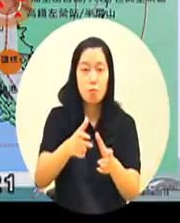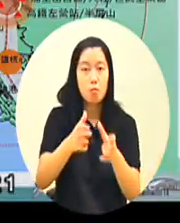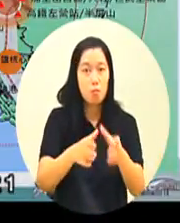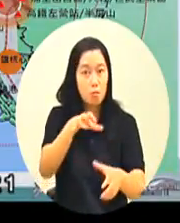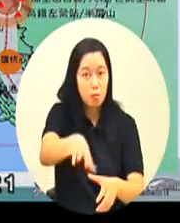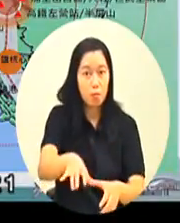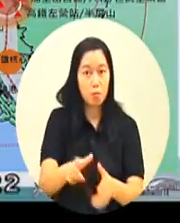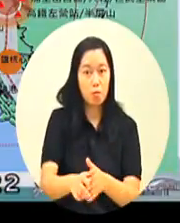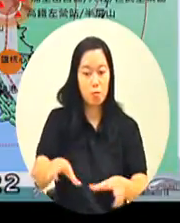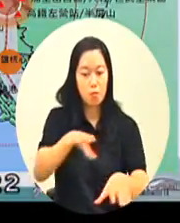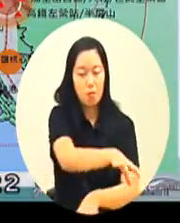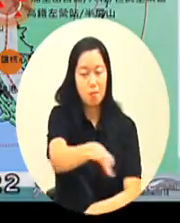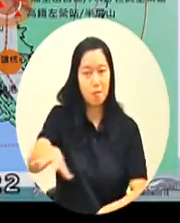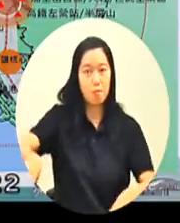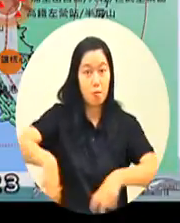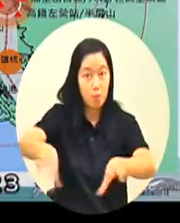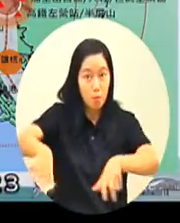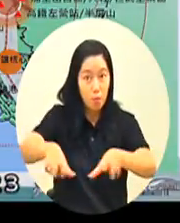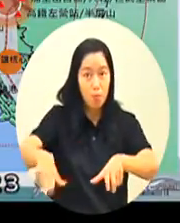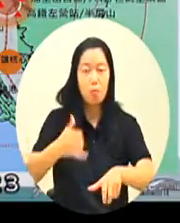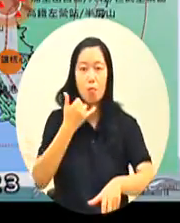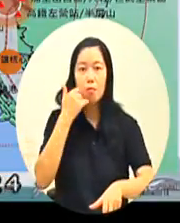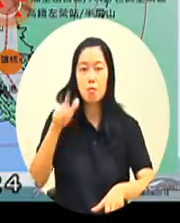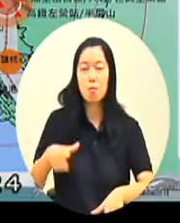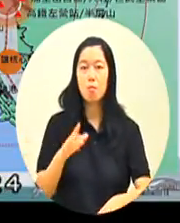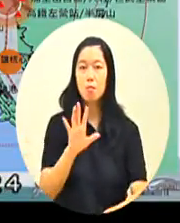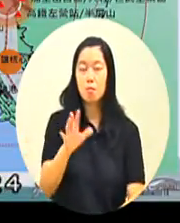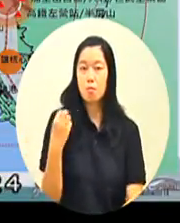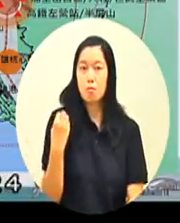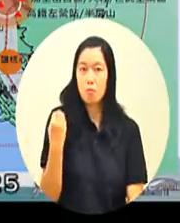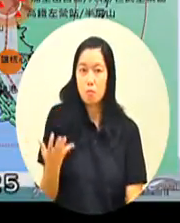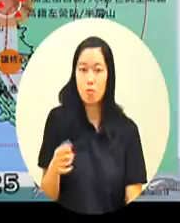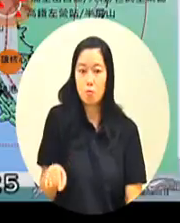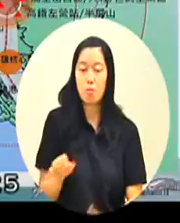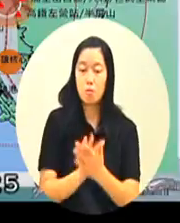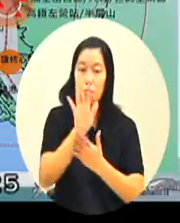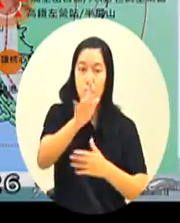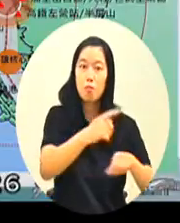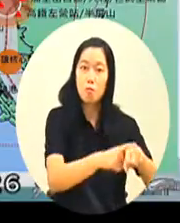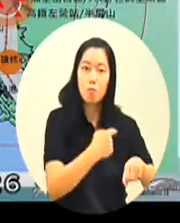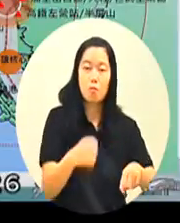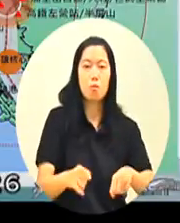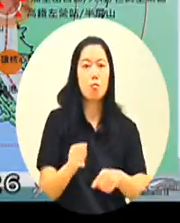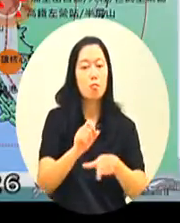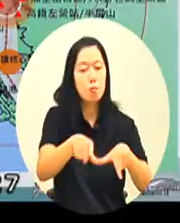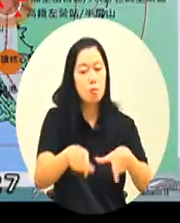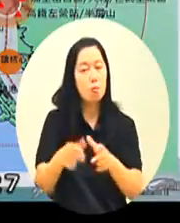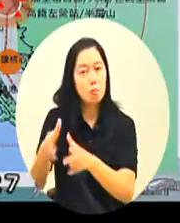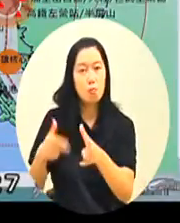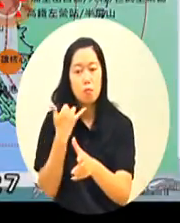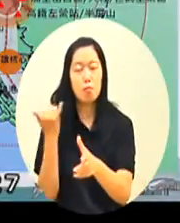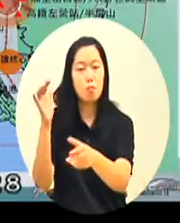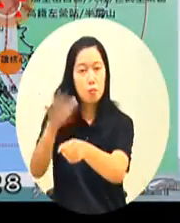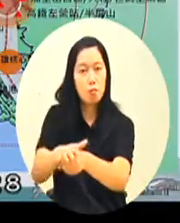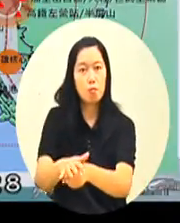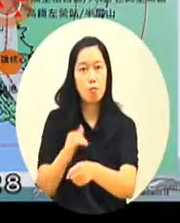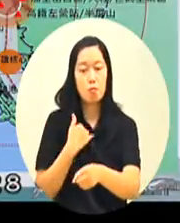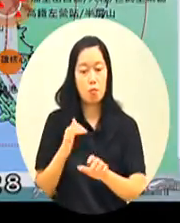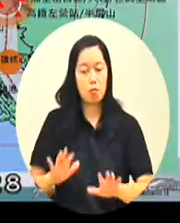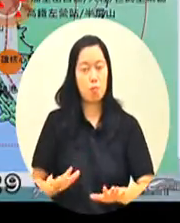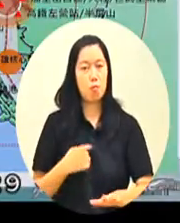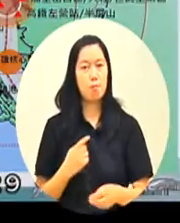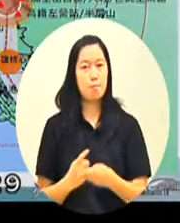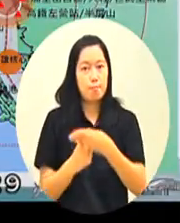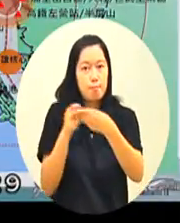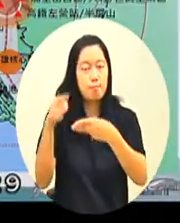业能够有一个新的有未来性的一个产业能够补进去，这是目前我们最主要